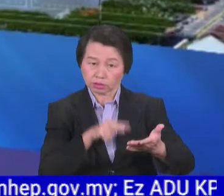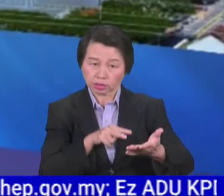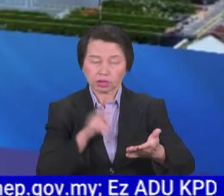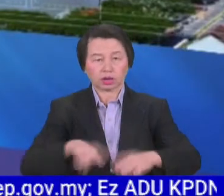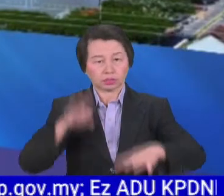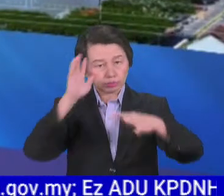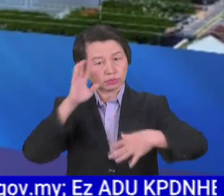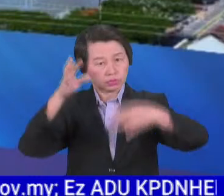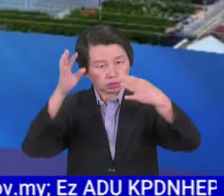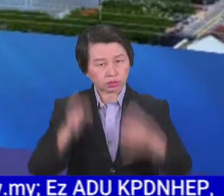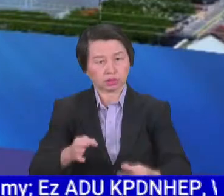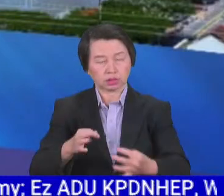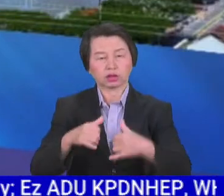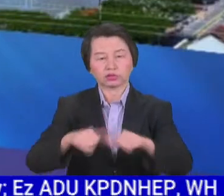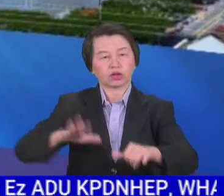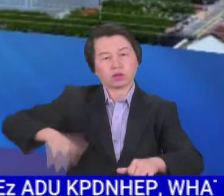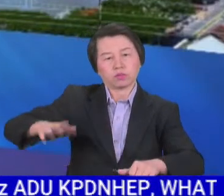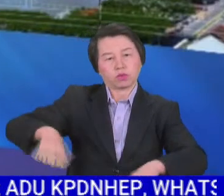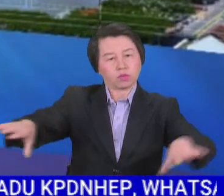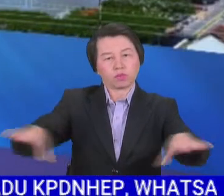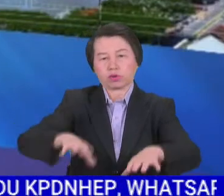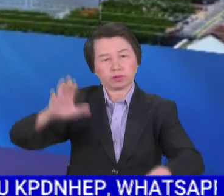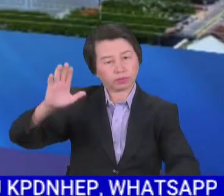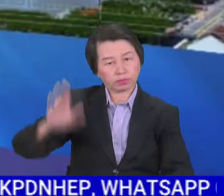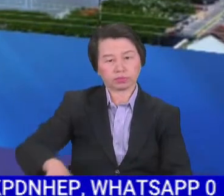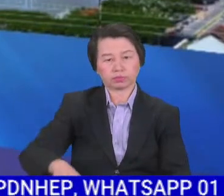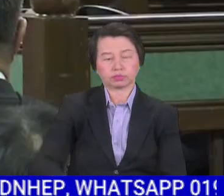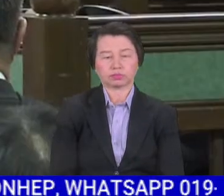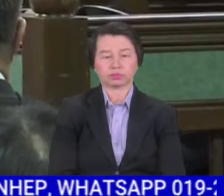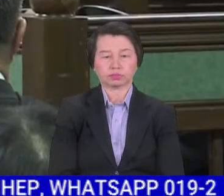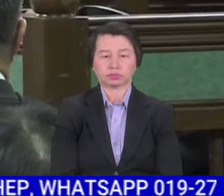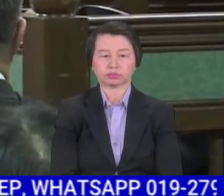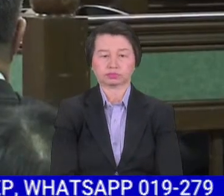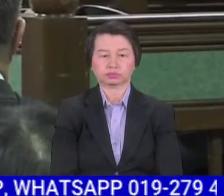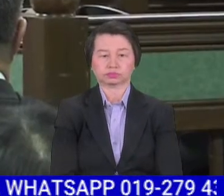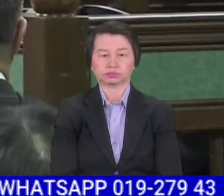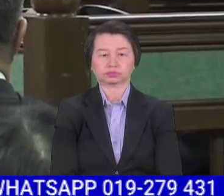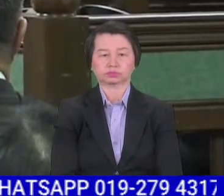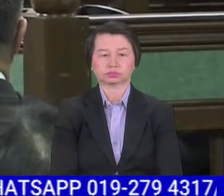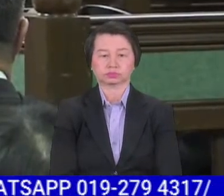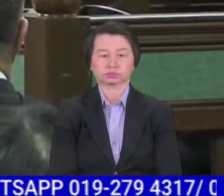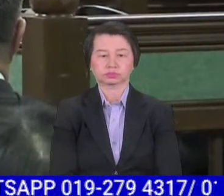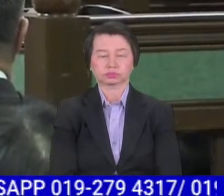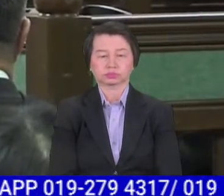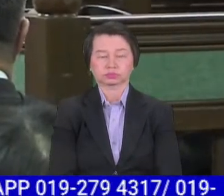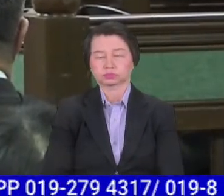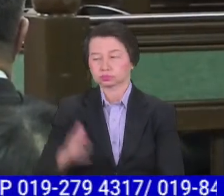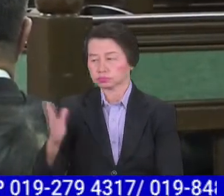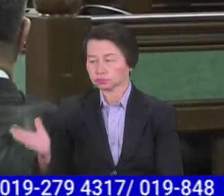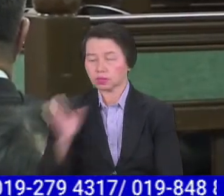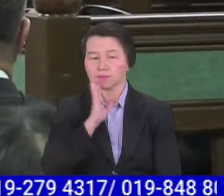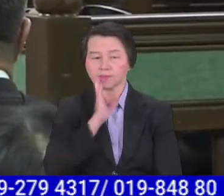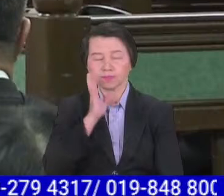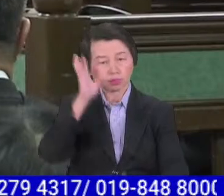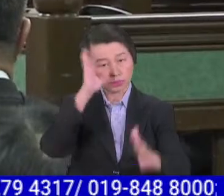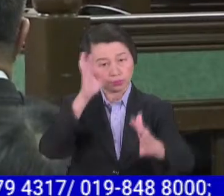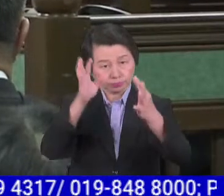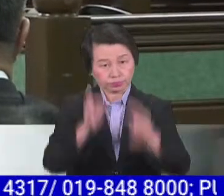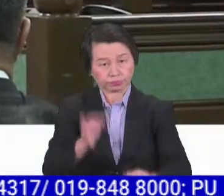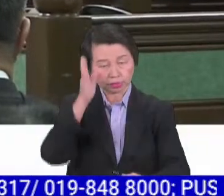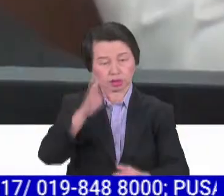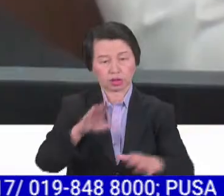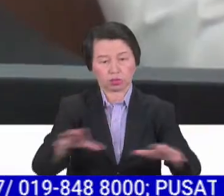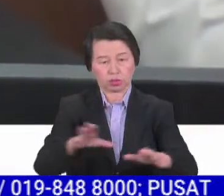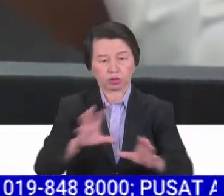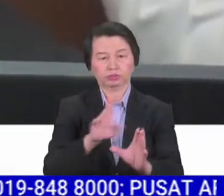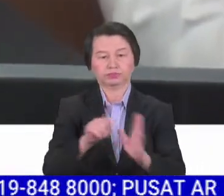namun keputusan masih belum dibuat. Beliau berkata sebarang keputusan yang akan diambil